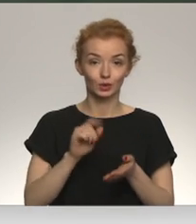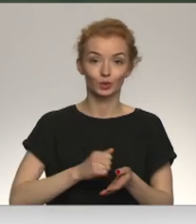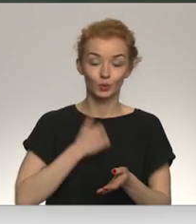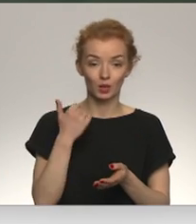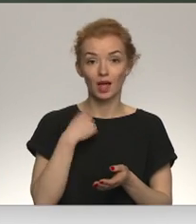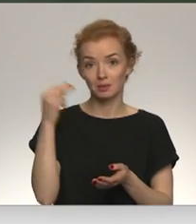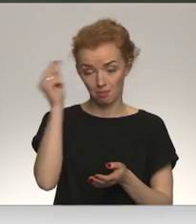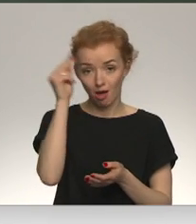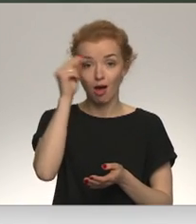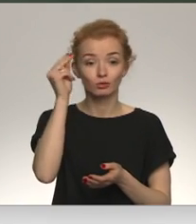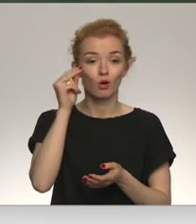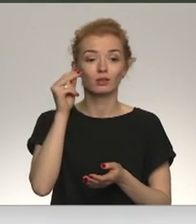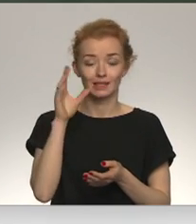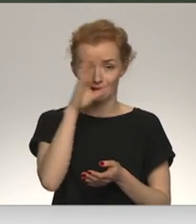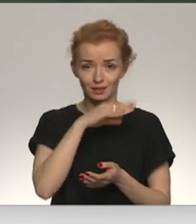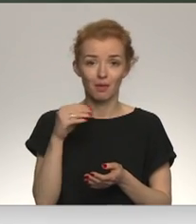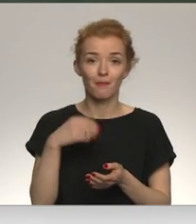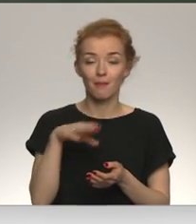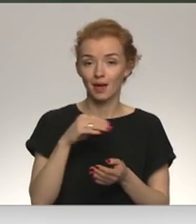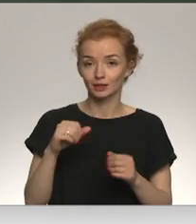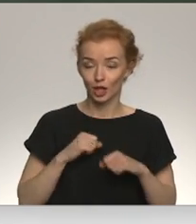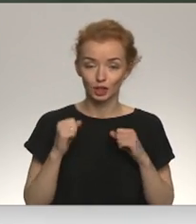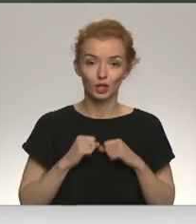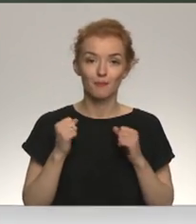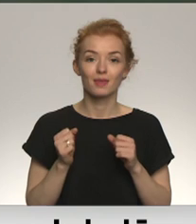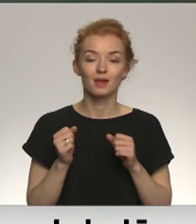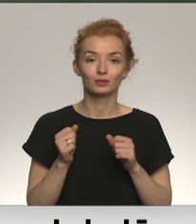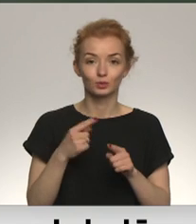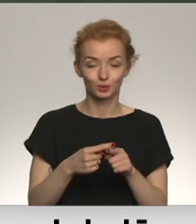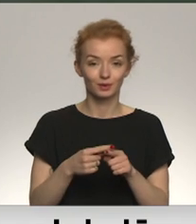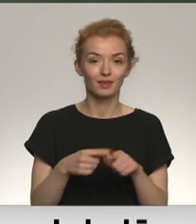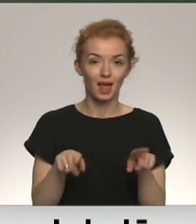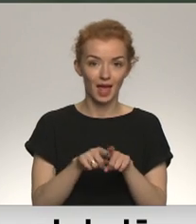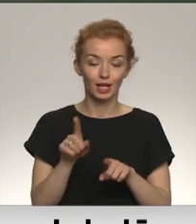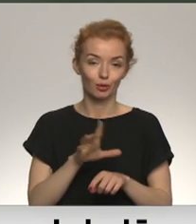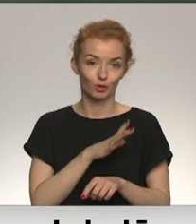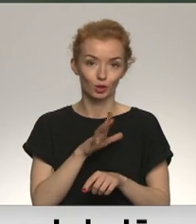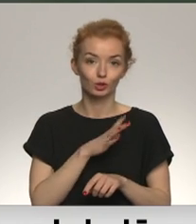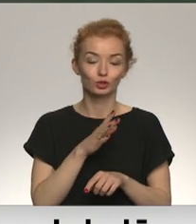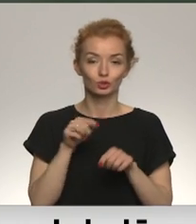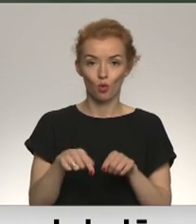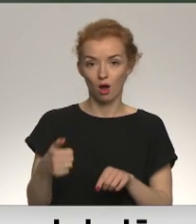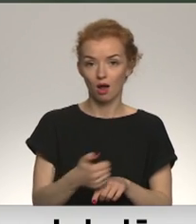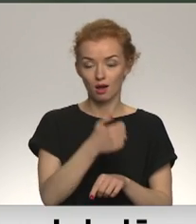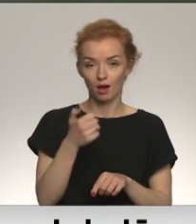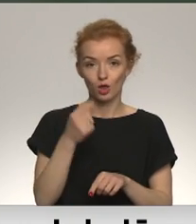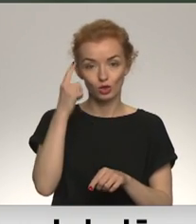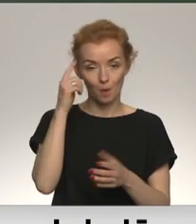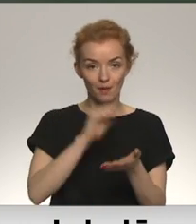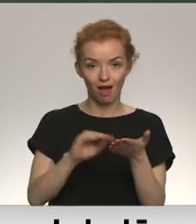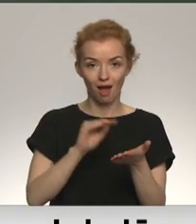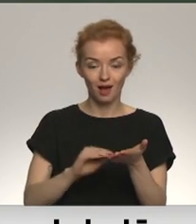nav nekā neiespējama. Mēs mācāmies, mēs cenšamies. Un arī ir bijuši jau šogad tādi domraksti, kas